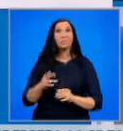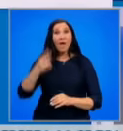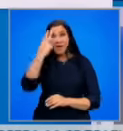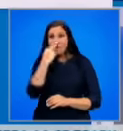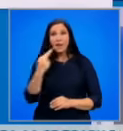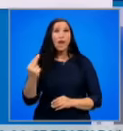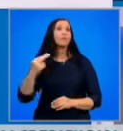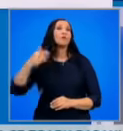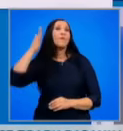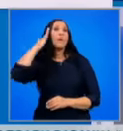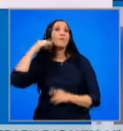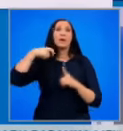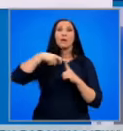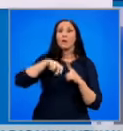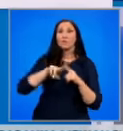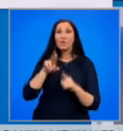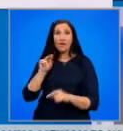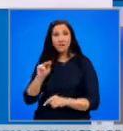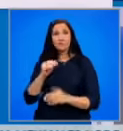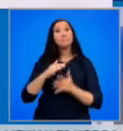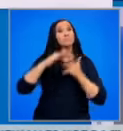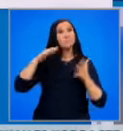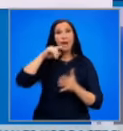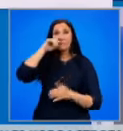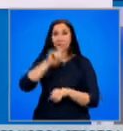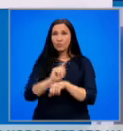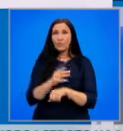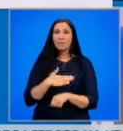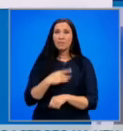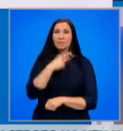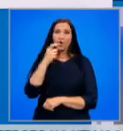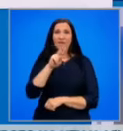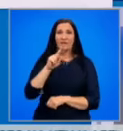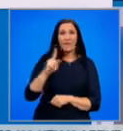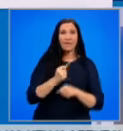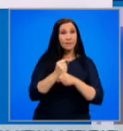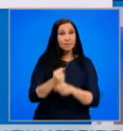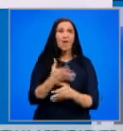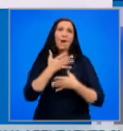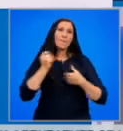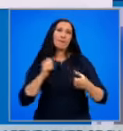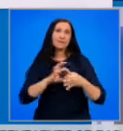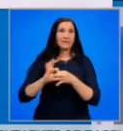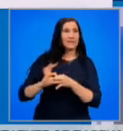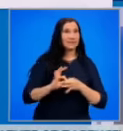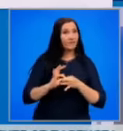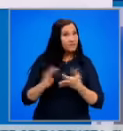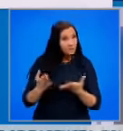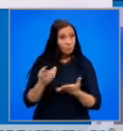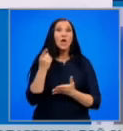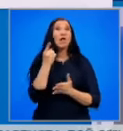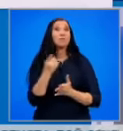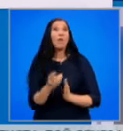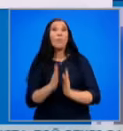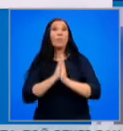Велико Търново премиерът Кирил Петков заяви, че най-важното в момента е да има 121 депутати без зависимости. Той